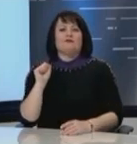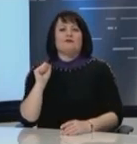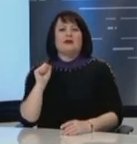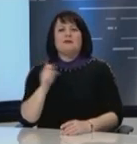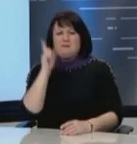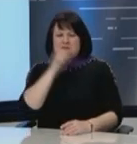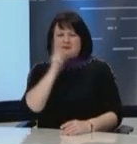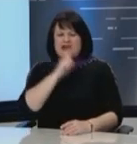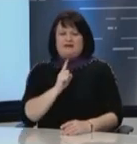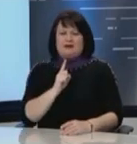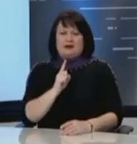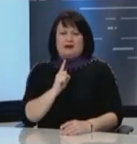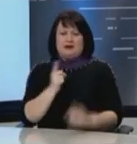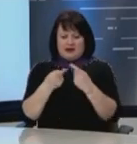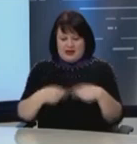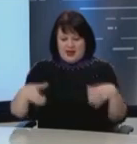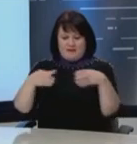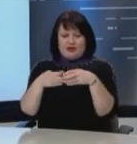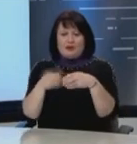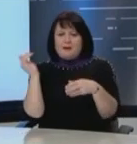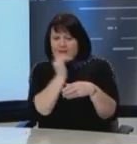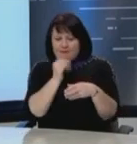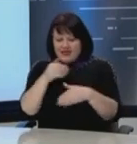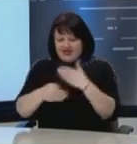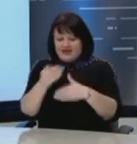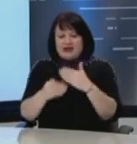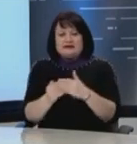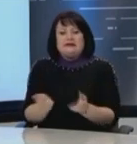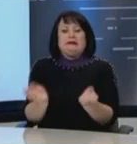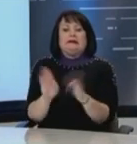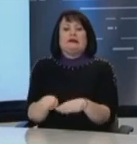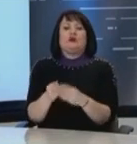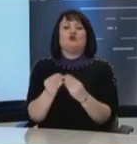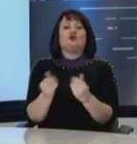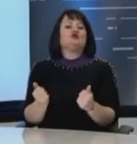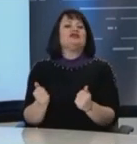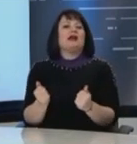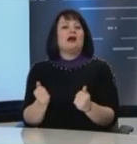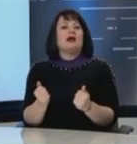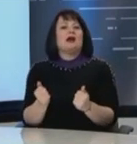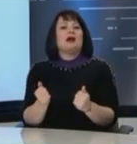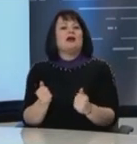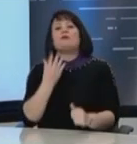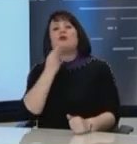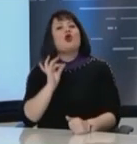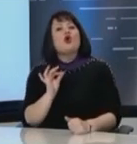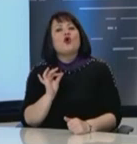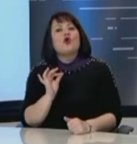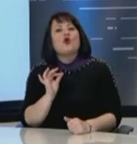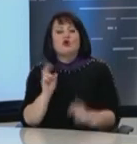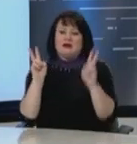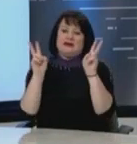επιτροπή που με διαδικασία express θα αποκρύψει την ουσία της υπόθεσης επειδή